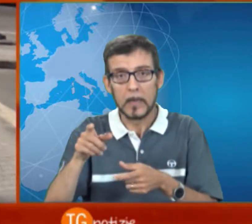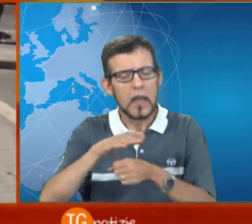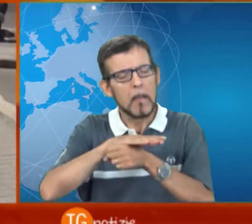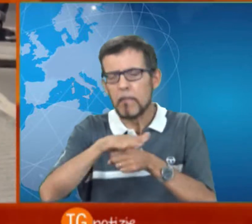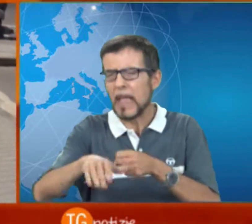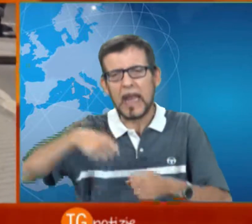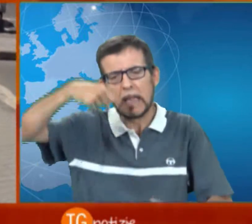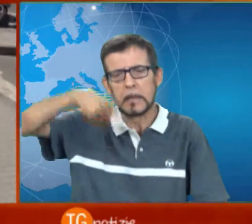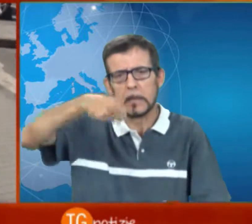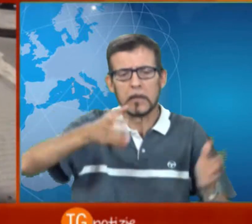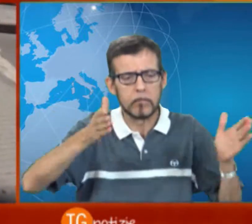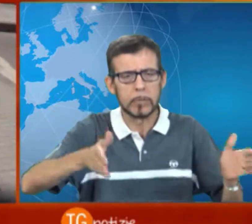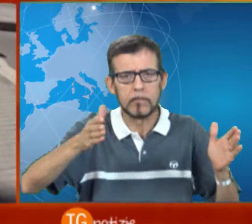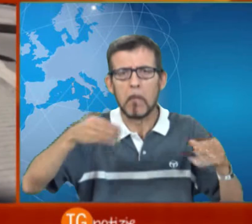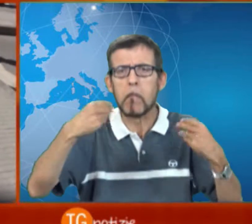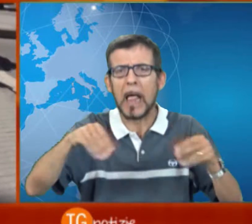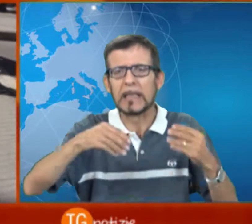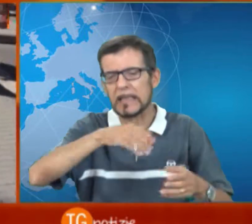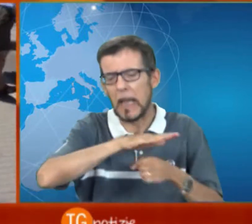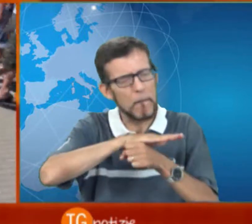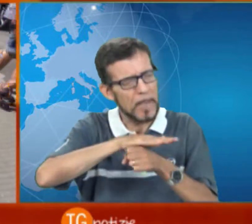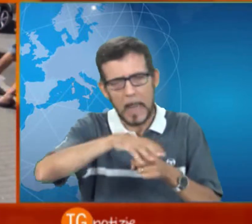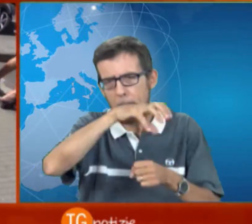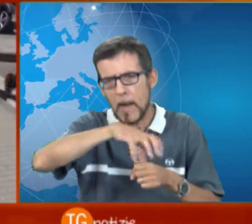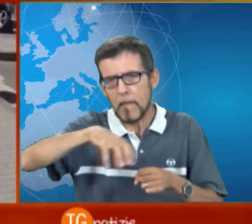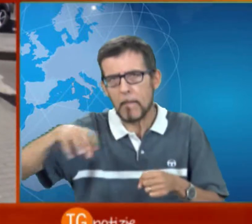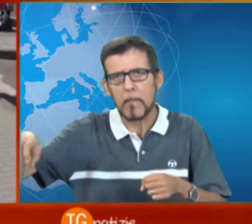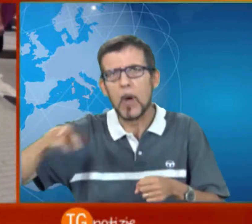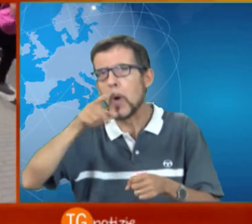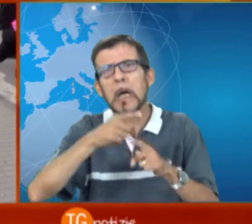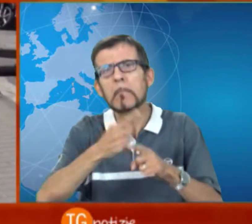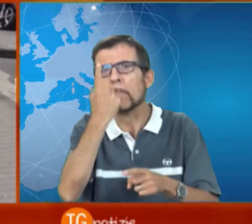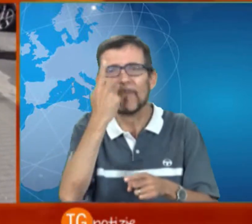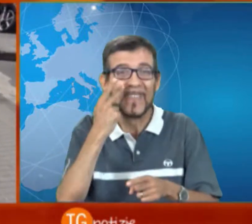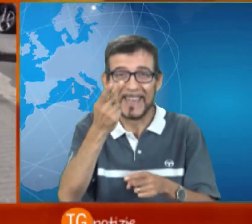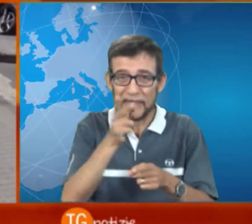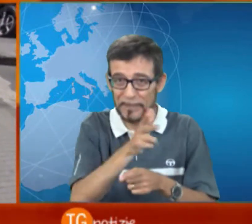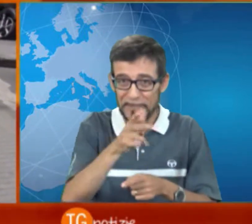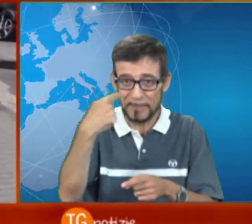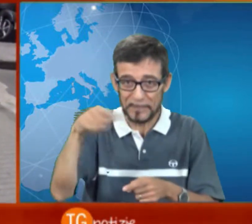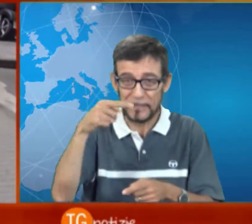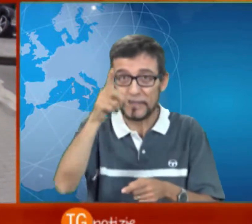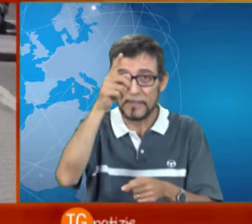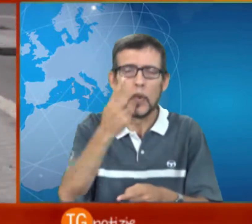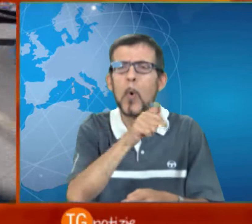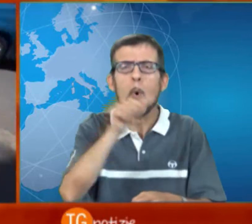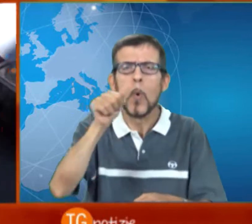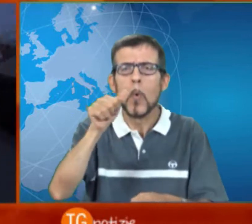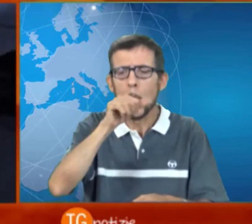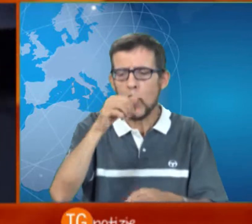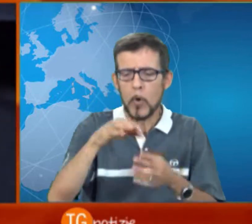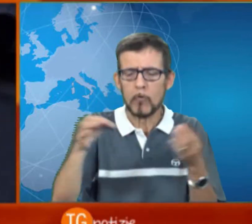mastelli in questo esatto punto, ora ne è rimasto soltanto uno, però nei giorni scorsi, la